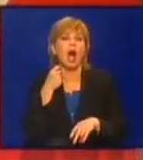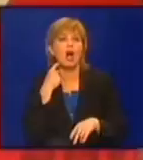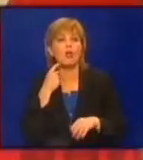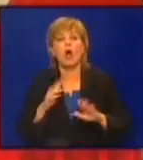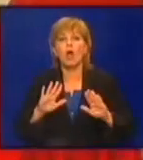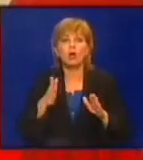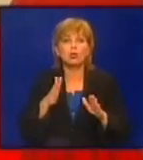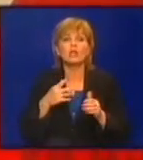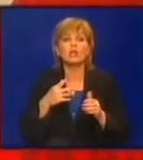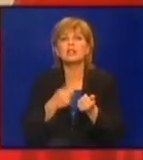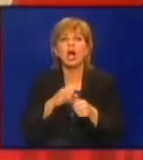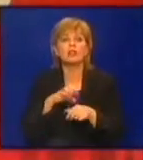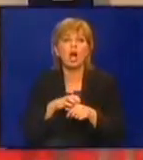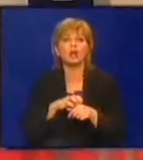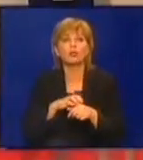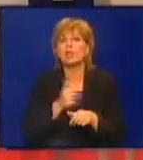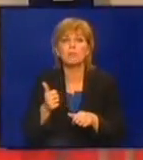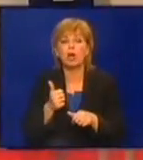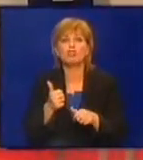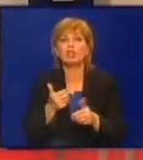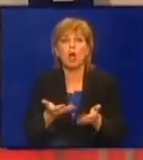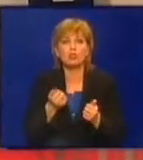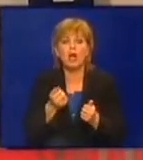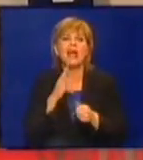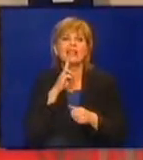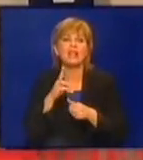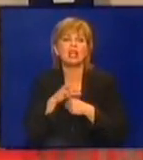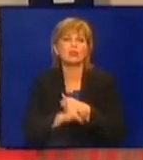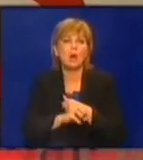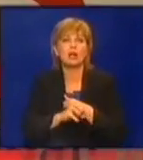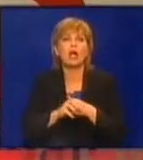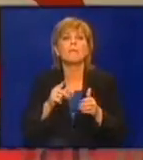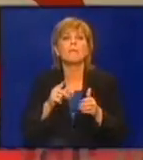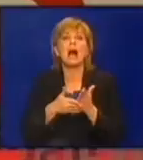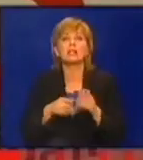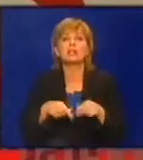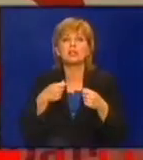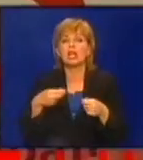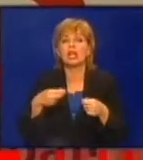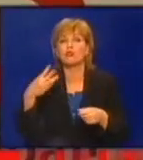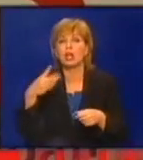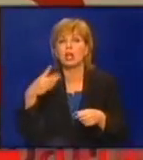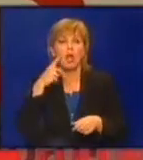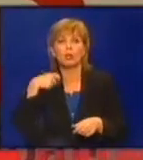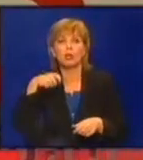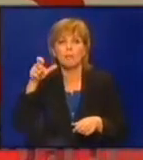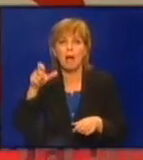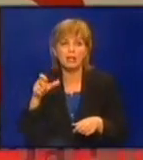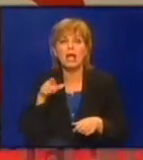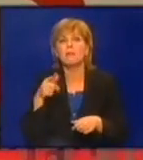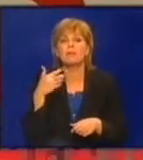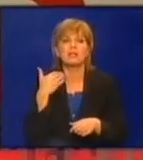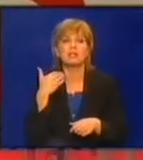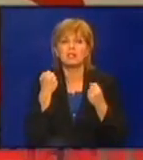gadījumu skaitu dakteri īpaši neuzsver, taču piebilst, ka nedēļas nogalē palīdzību sniegt kādai 12 gadus jaunai meitenei, kura bijusi spēcīga